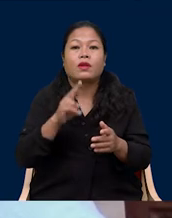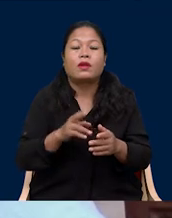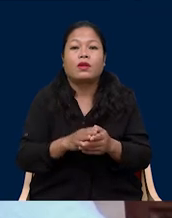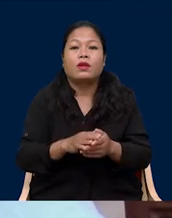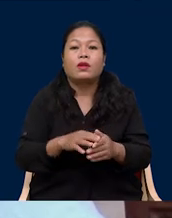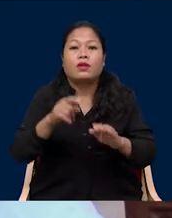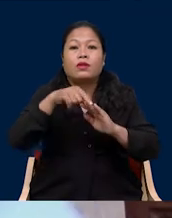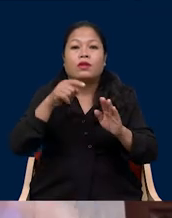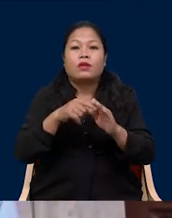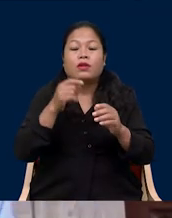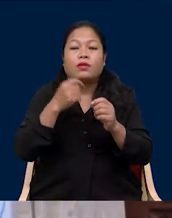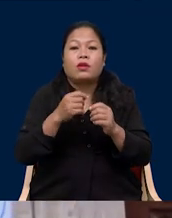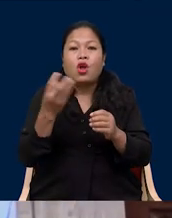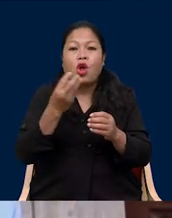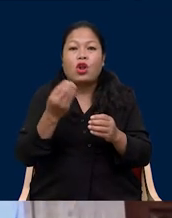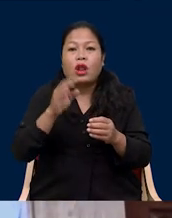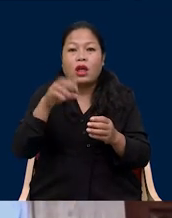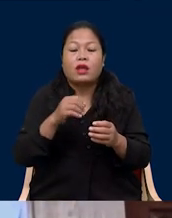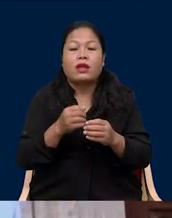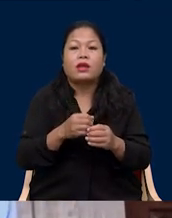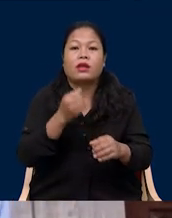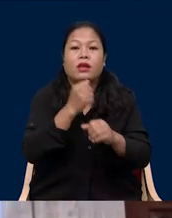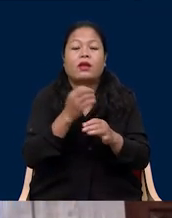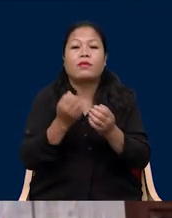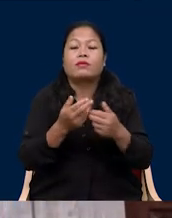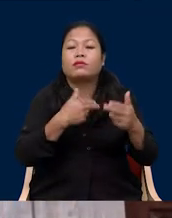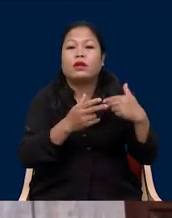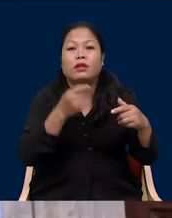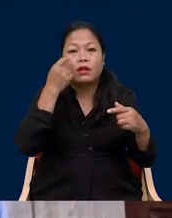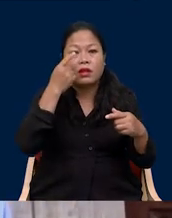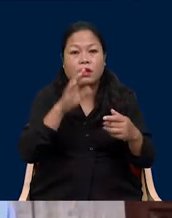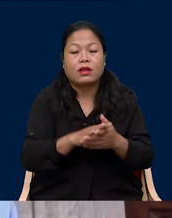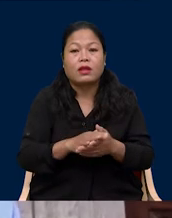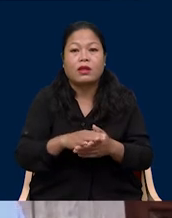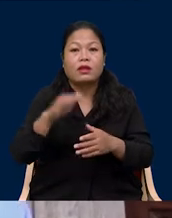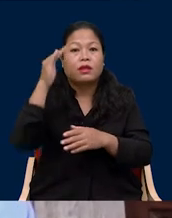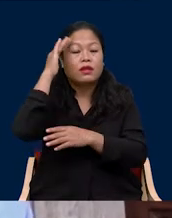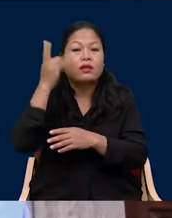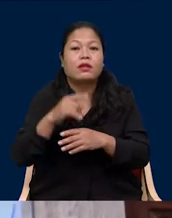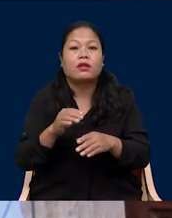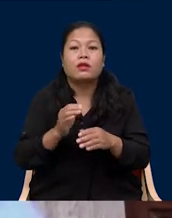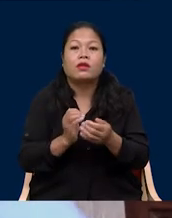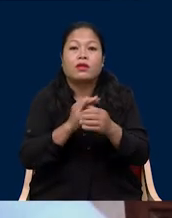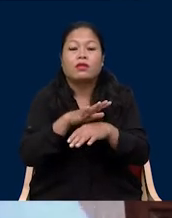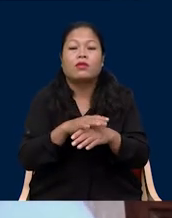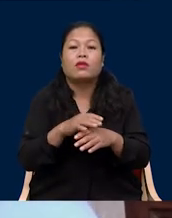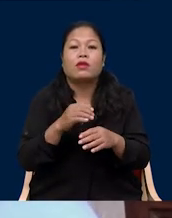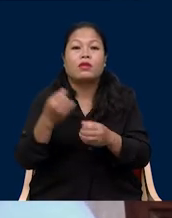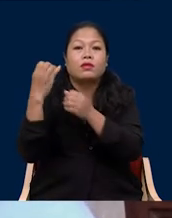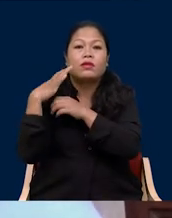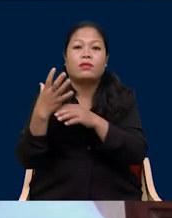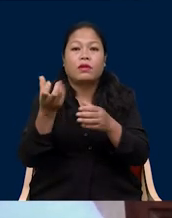इफेक्टिभ लाग्छ. पोलिसी लेभलमा चाहिँ अलिअलि आएको चाहिँ देखिन्छ, तर कार्यान्वयन हुनु चाहिँ अझ च्यालेन्ज देखिन्छ र सरकारले चाहिँ यसमा चाहिँ ठुलो